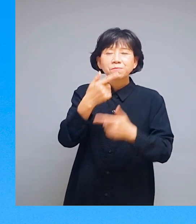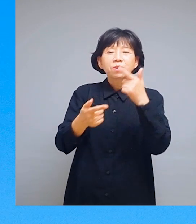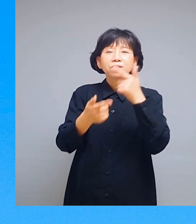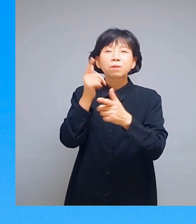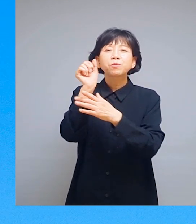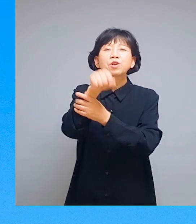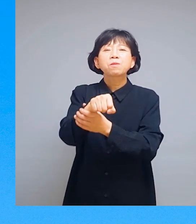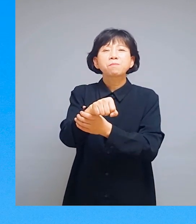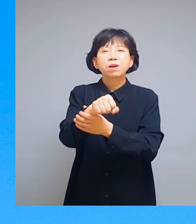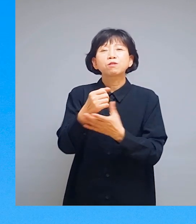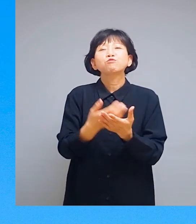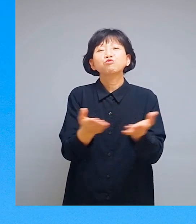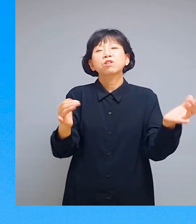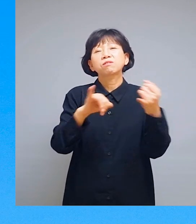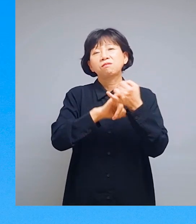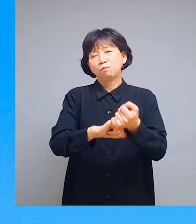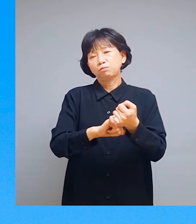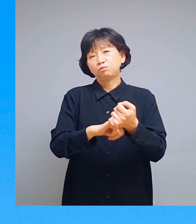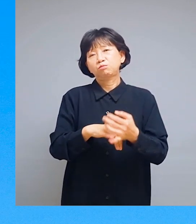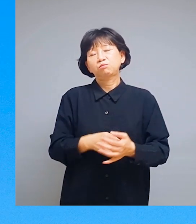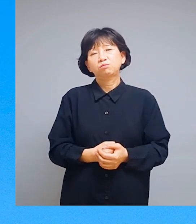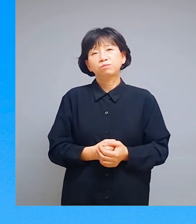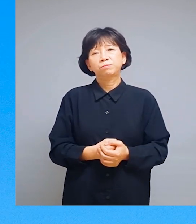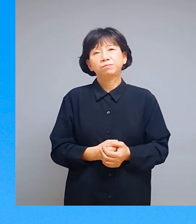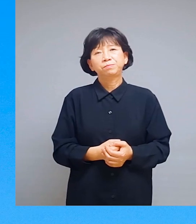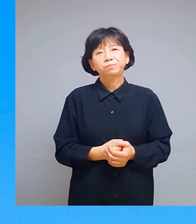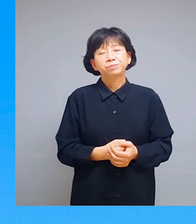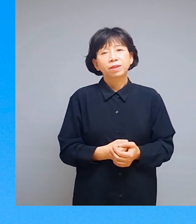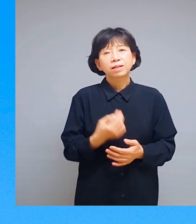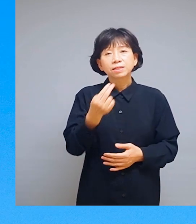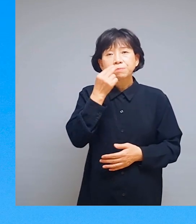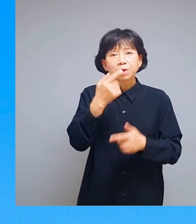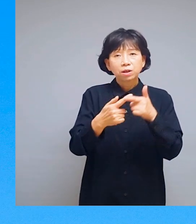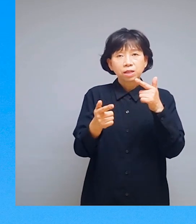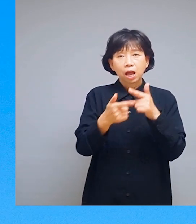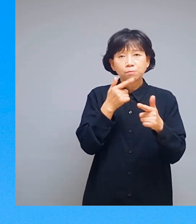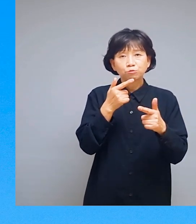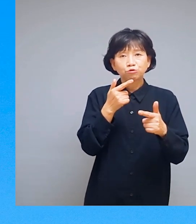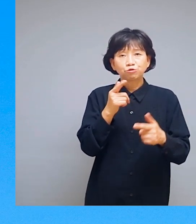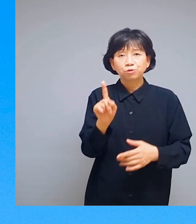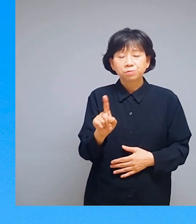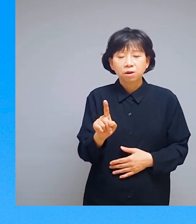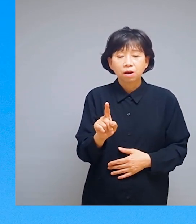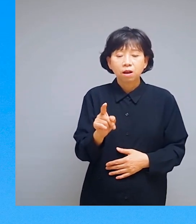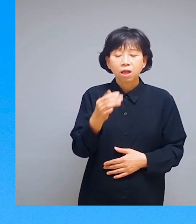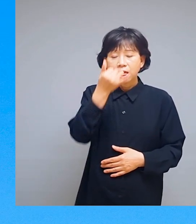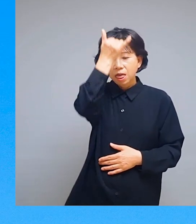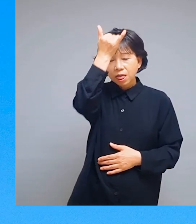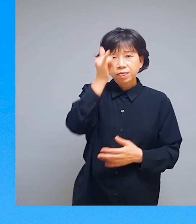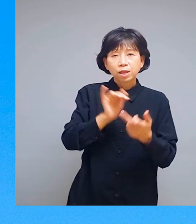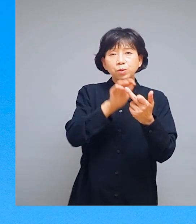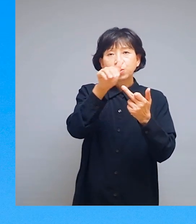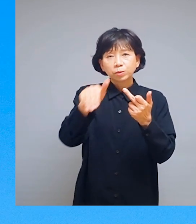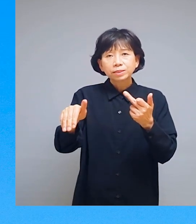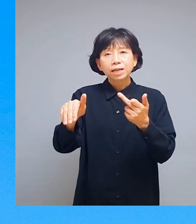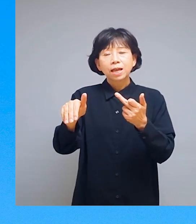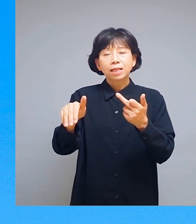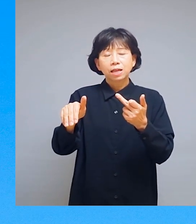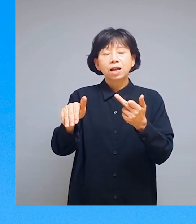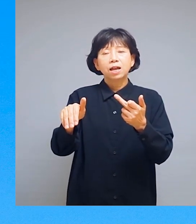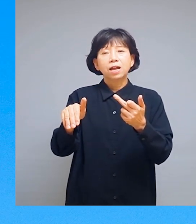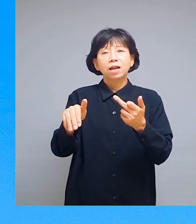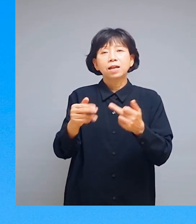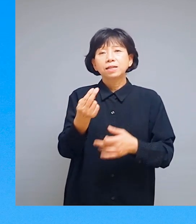주어 먹게 하리라 주님이 말씀하시네요. 여러분, 여기서 생명나무는 아시는 것처럼 에덴 동산에 있던 바로 그 나무입니다.